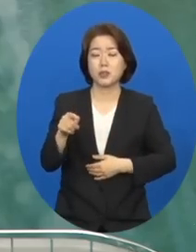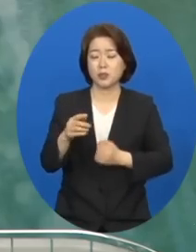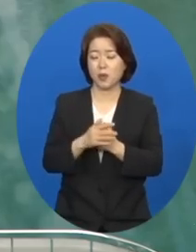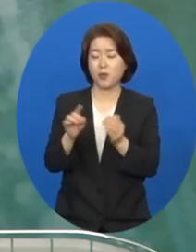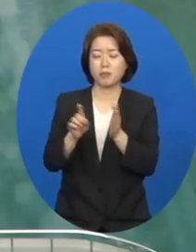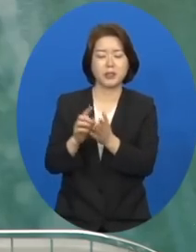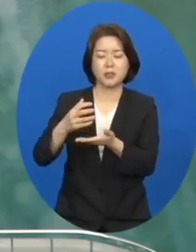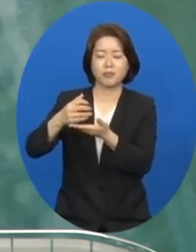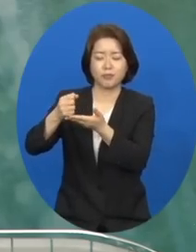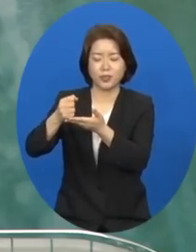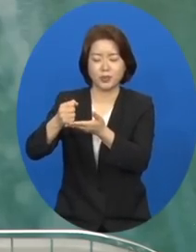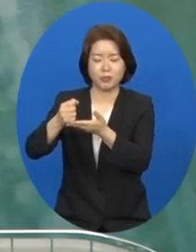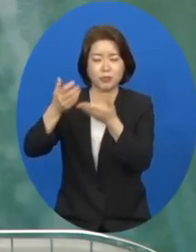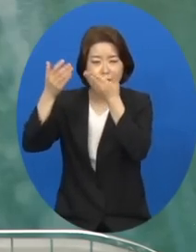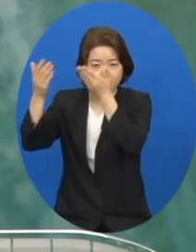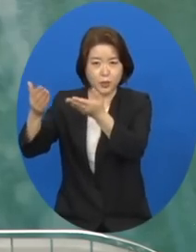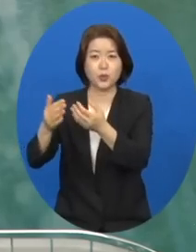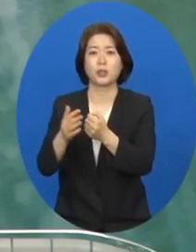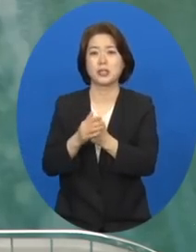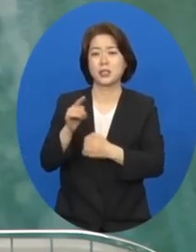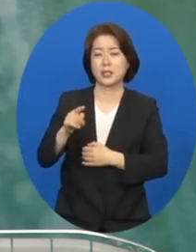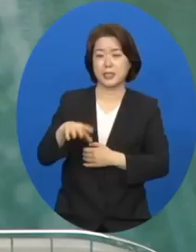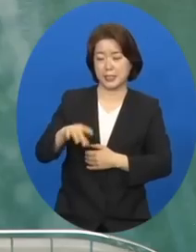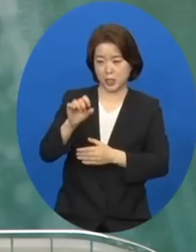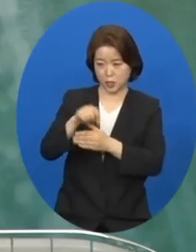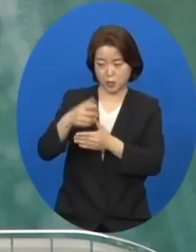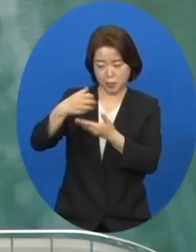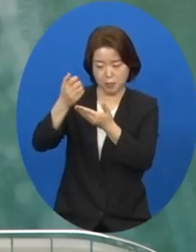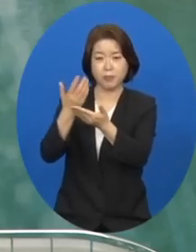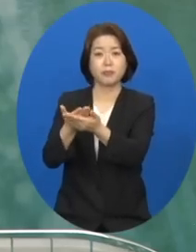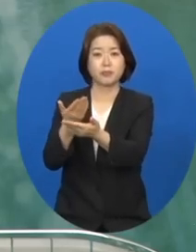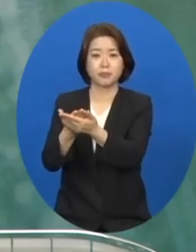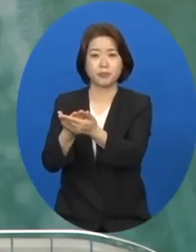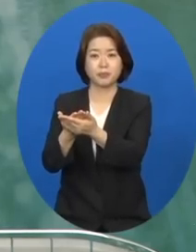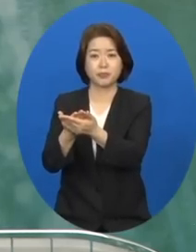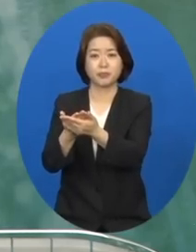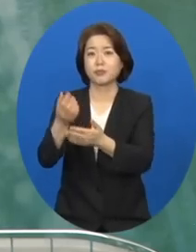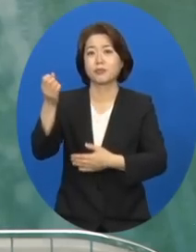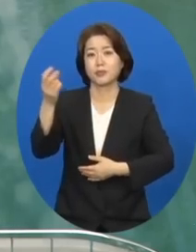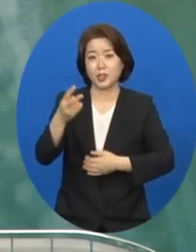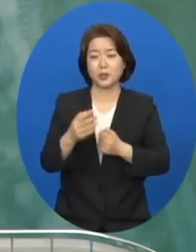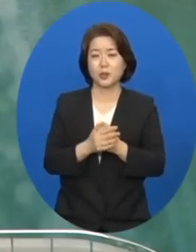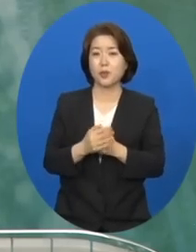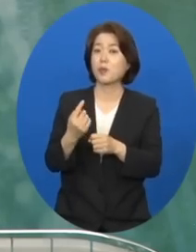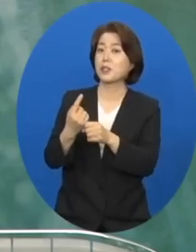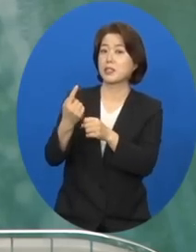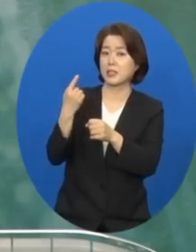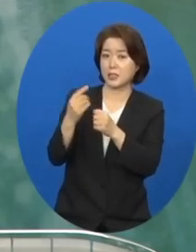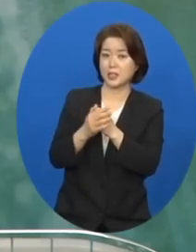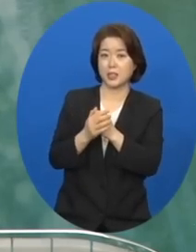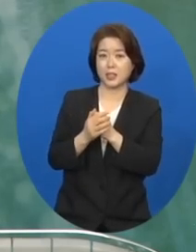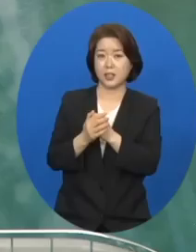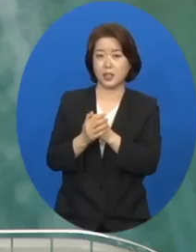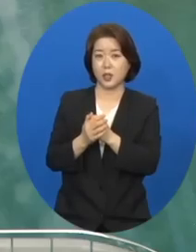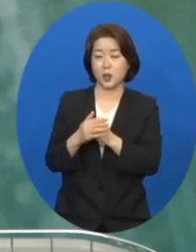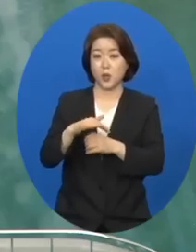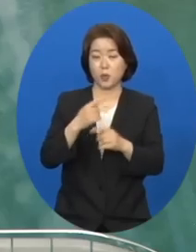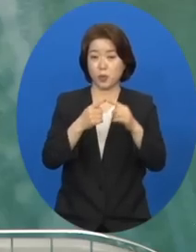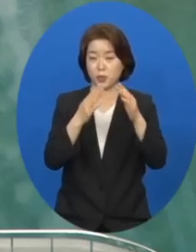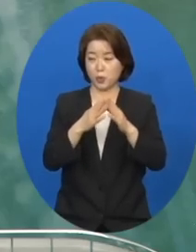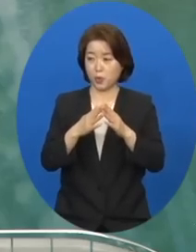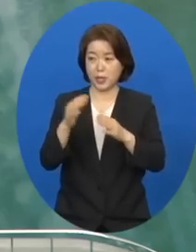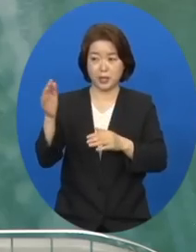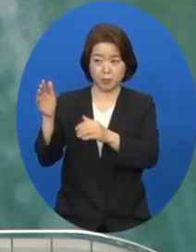취하여 서드 려원이 하나님 2000년에 받아 주십시오 그리고 작년에 에 류의 부름